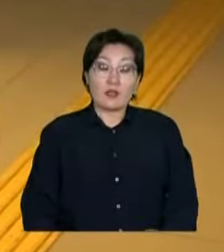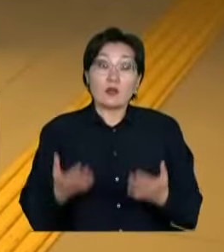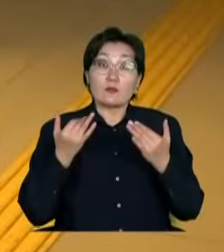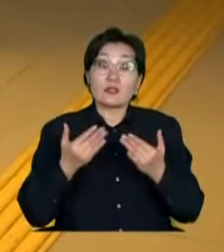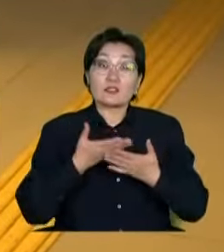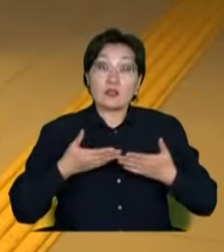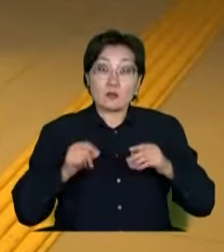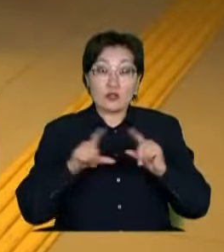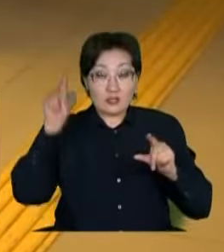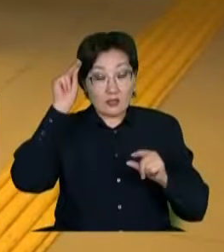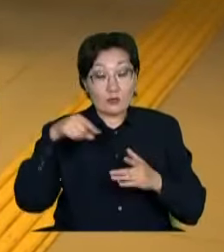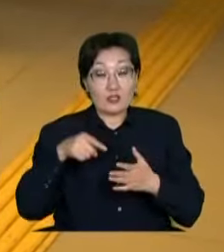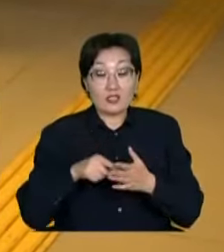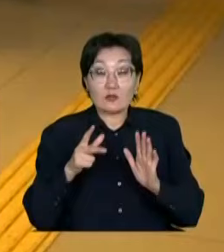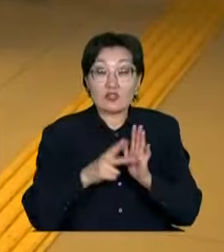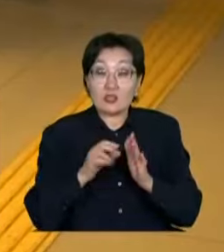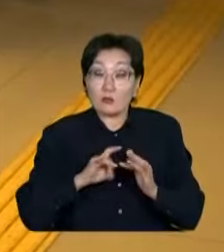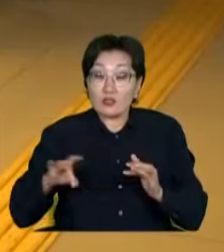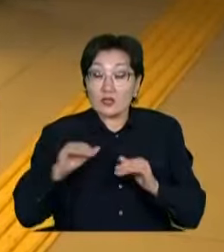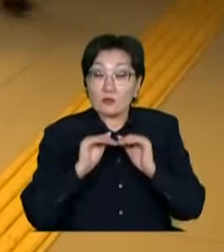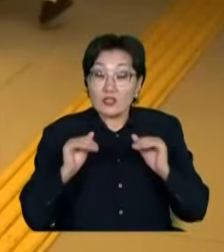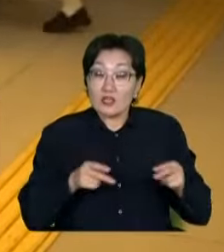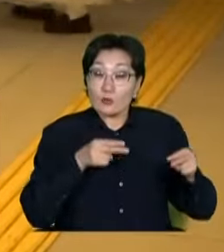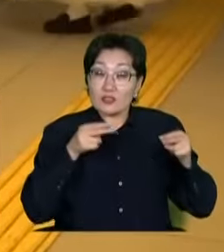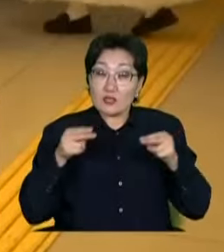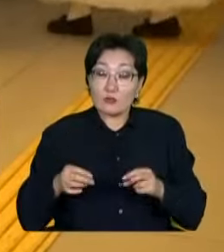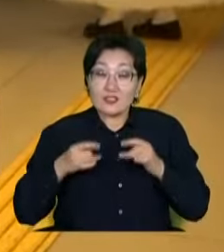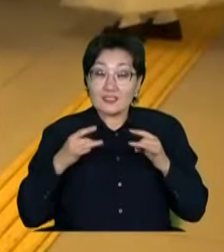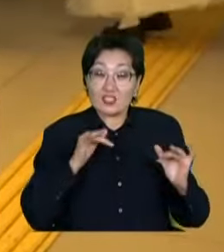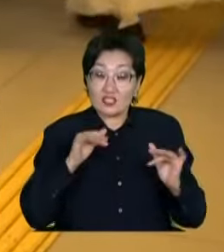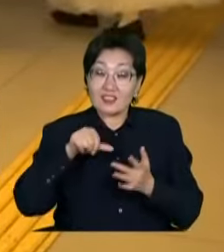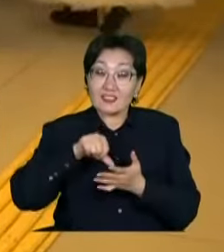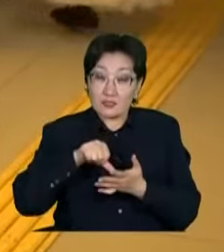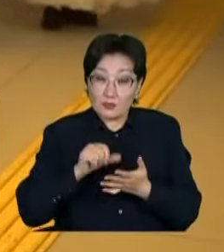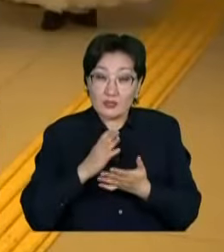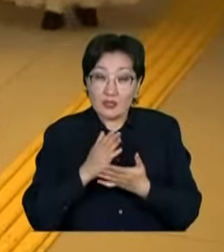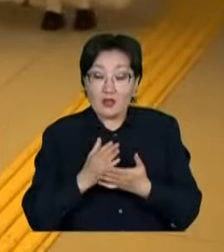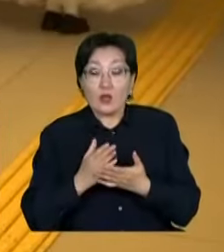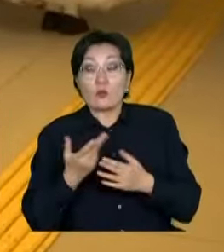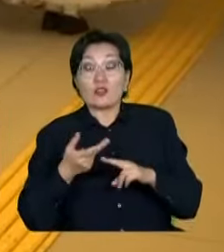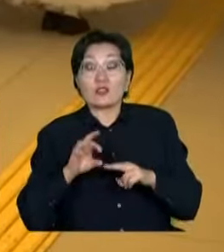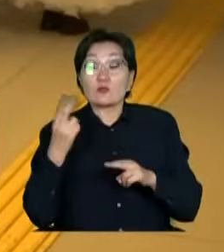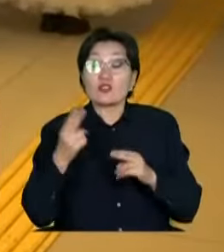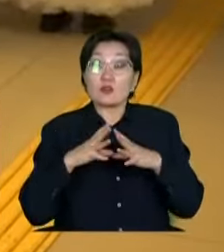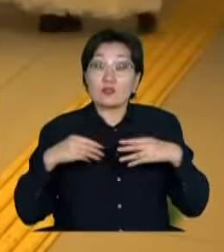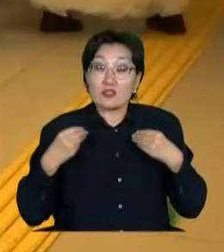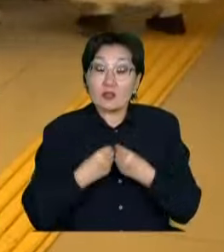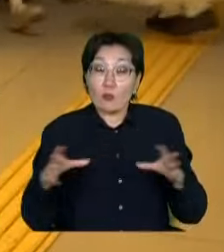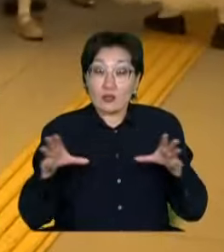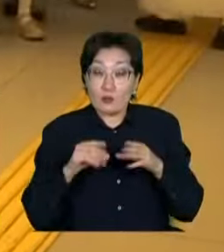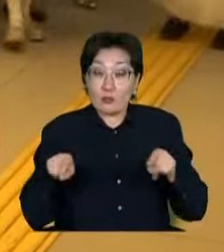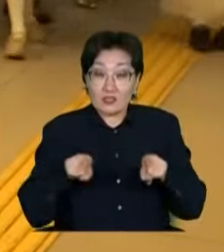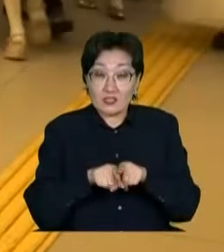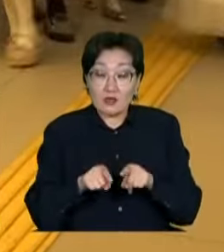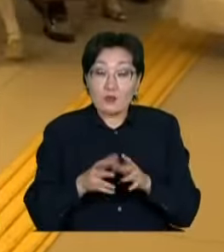Бүгін біздің мектепке қаламыздың 8 ауданынан оқушылар келіп, мерекелік іс-шараға қатысып жатыр. Шыңға өрлеу әлеуметтік клубымен бірлесе